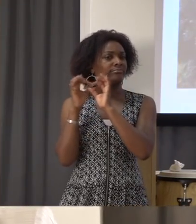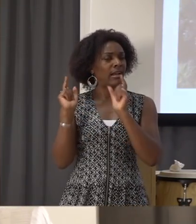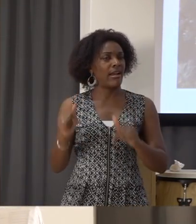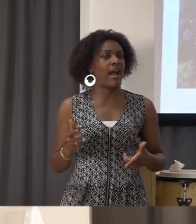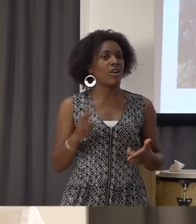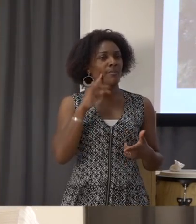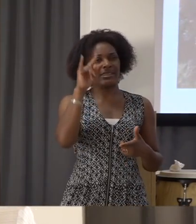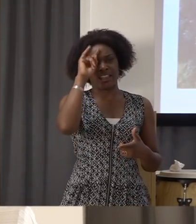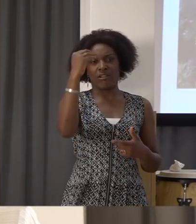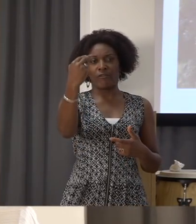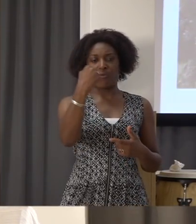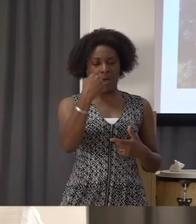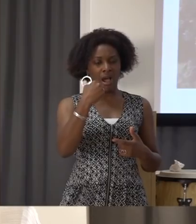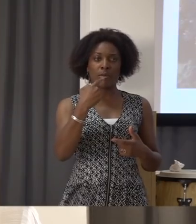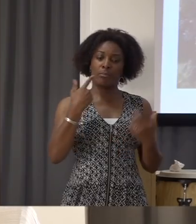Alléluia.